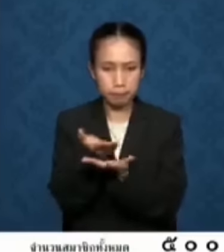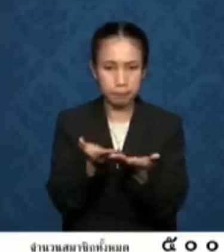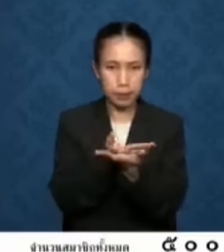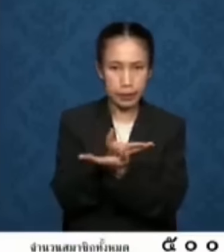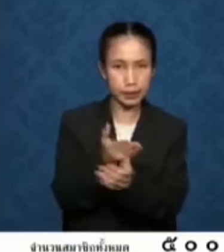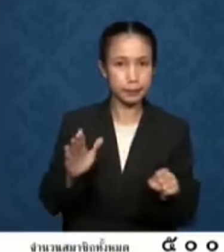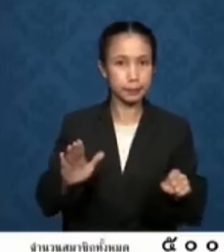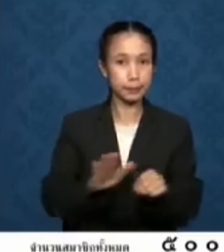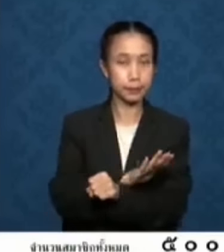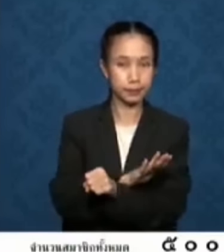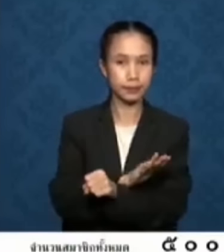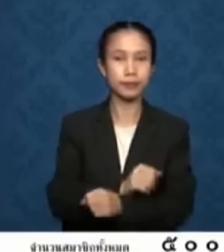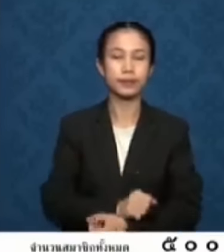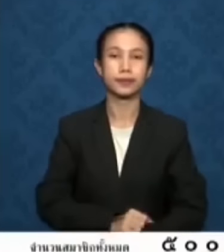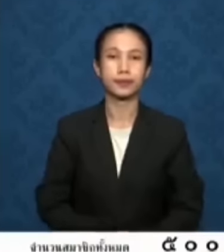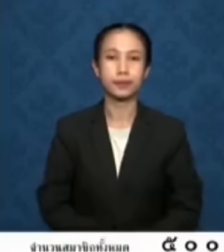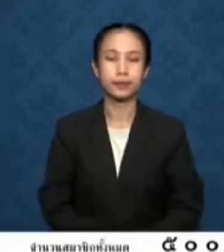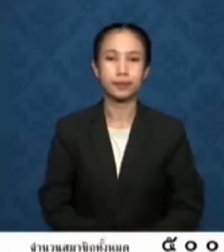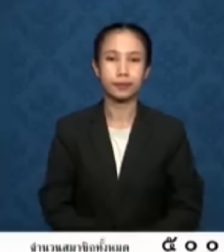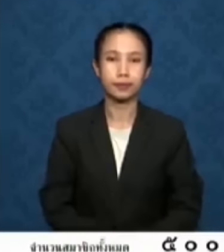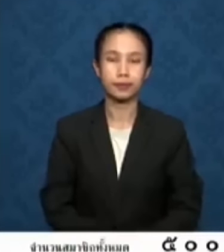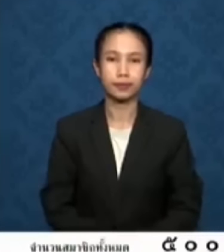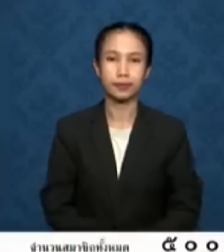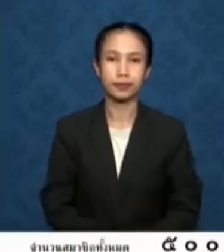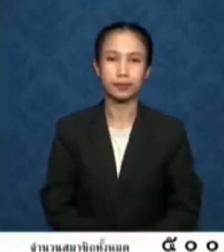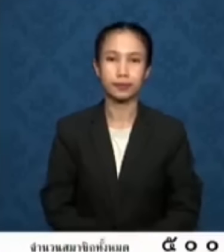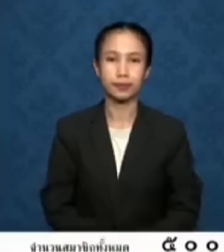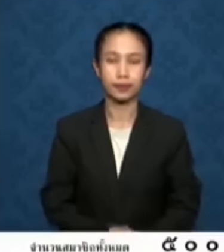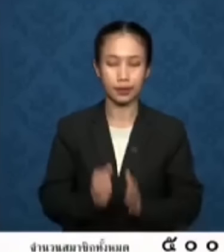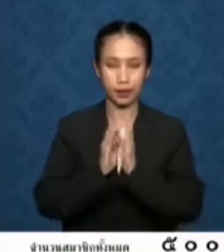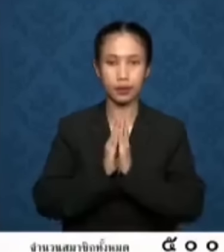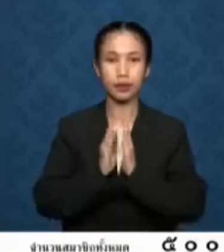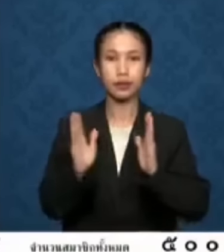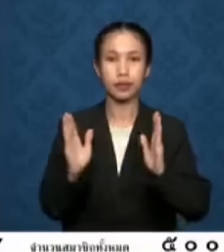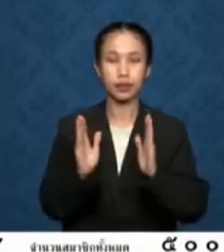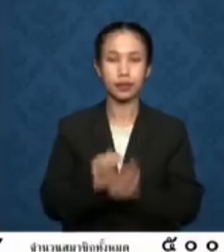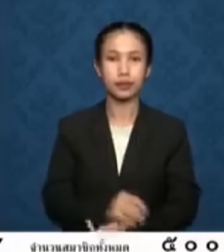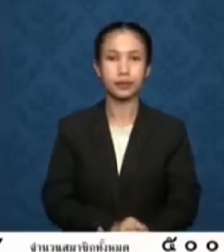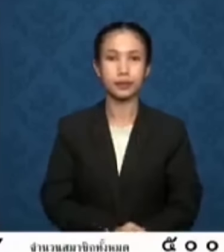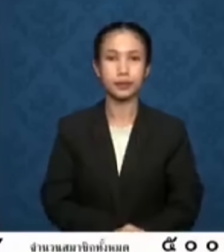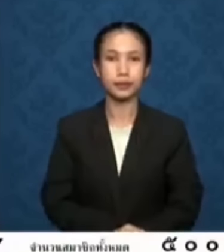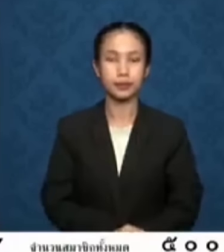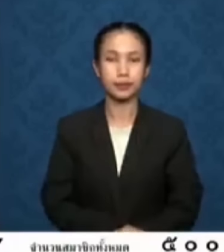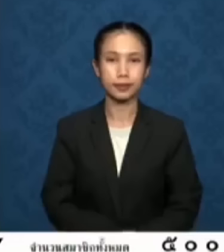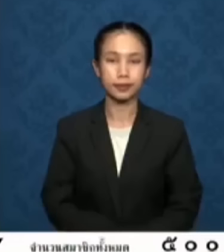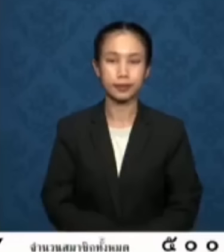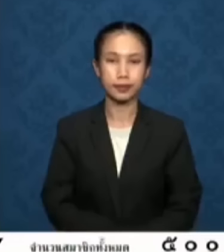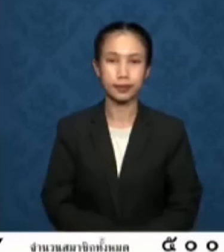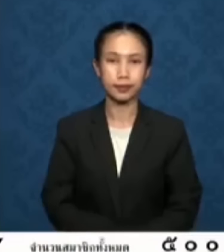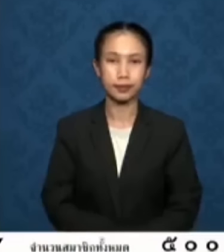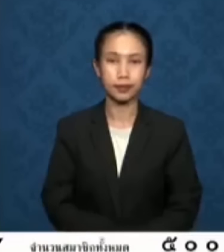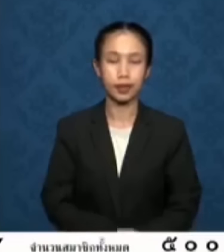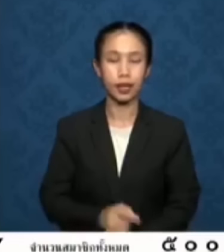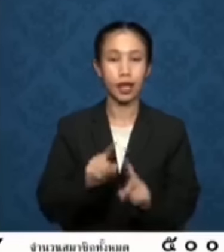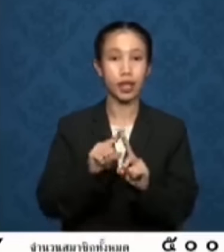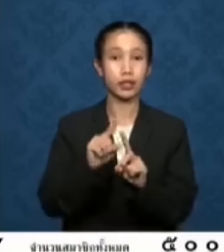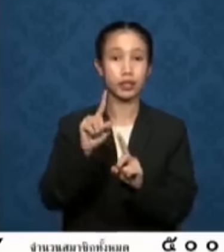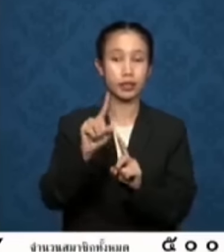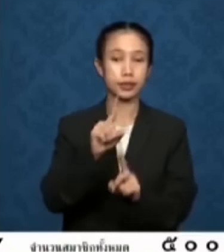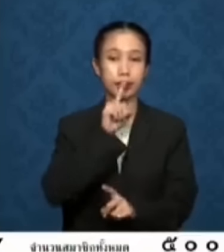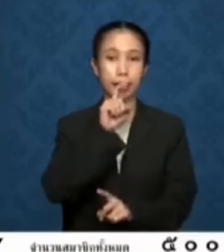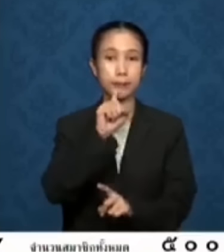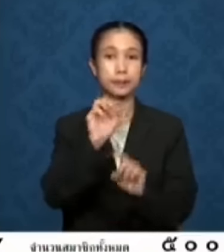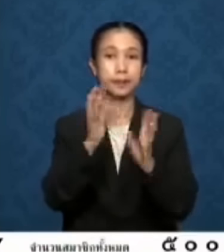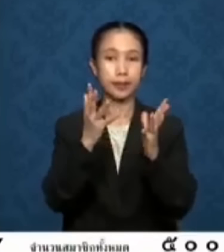ประสิทธิภาพที่สุดนะครับ ครับขอบคุณนะครับขอเข้าสู่ระเบียบวาระต่อนะครับวาระที่1กระทู้ถามไม่มี